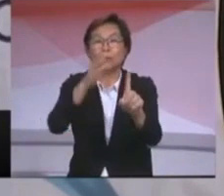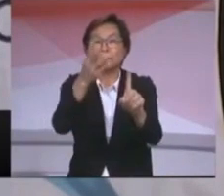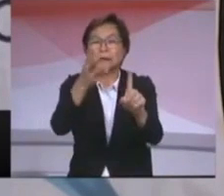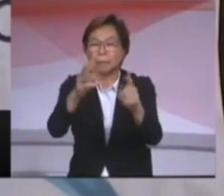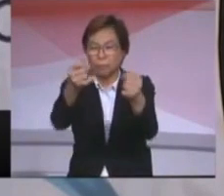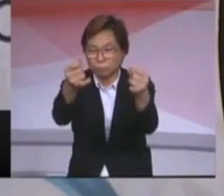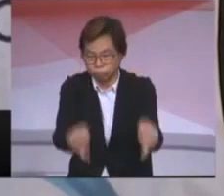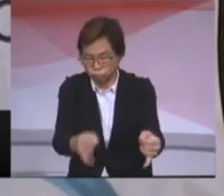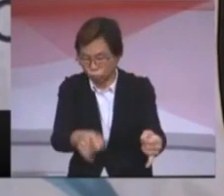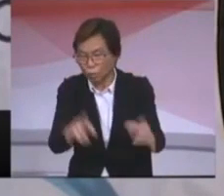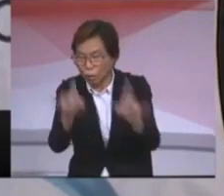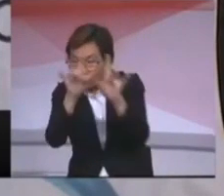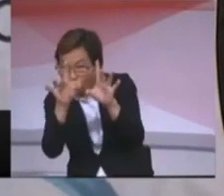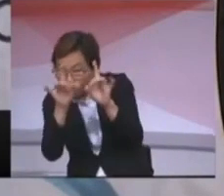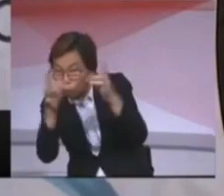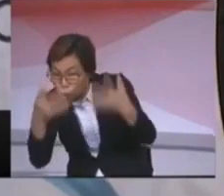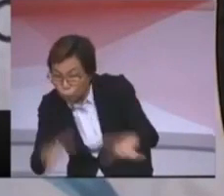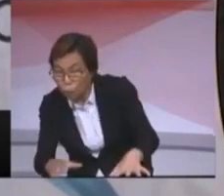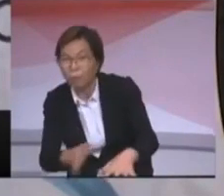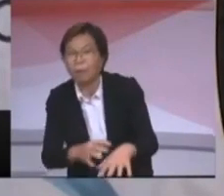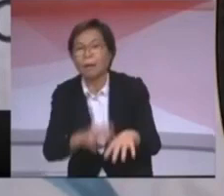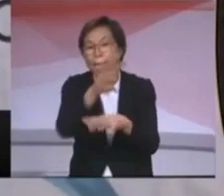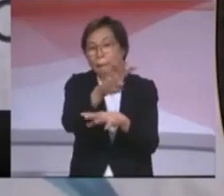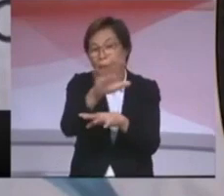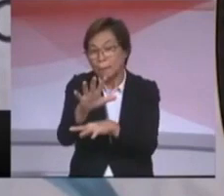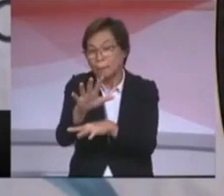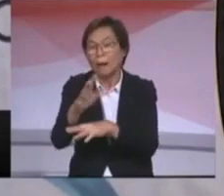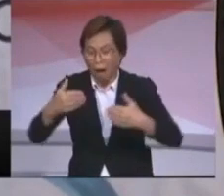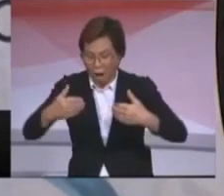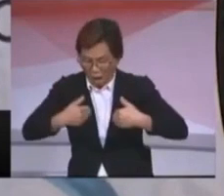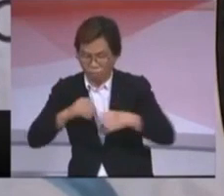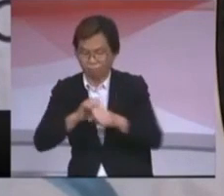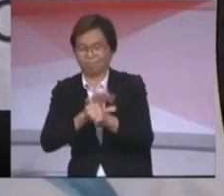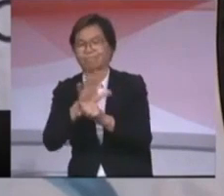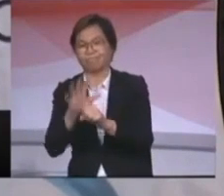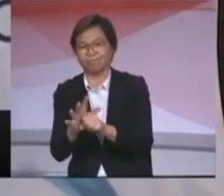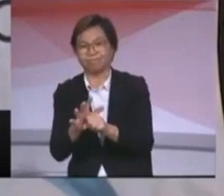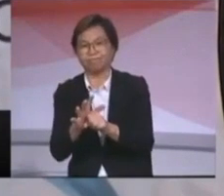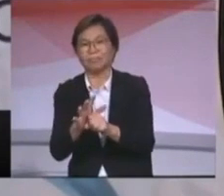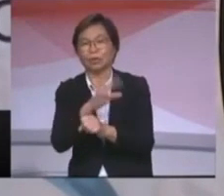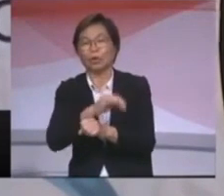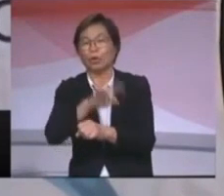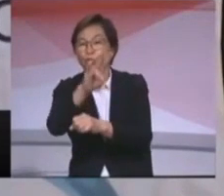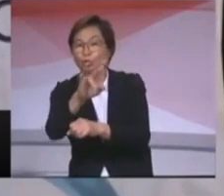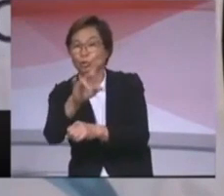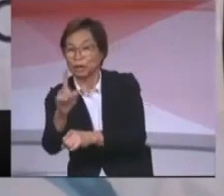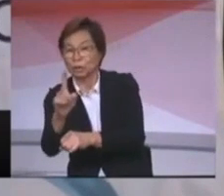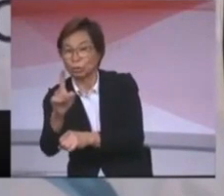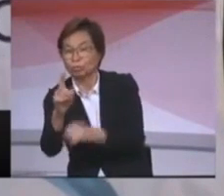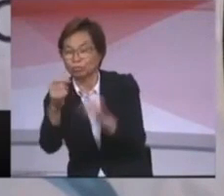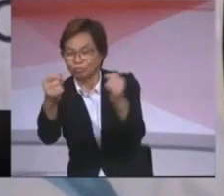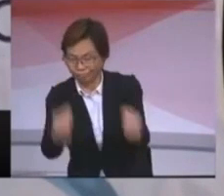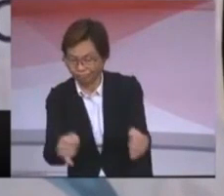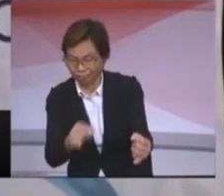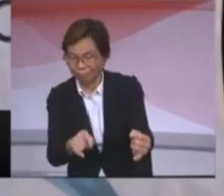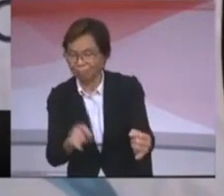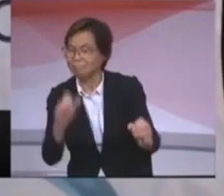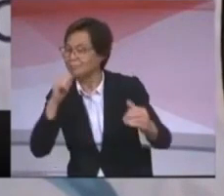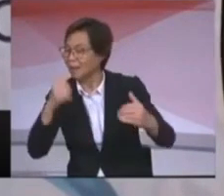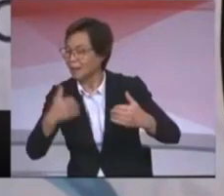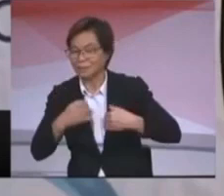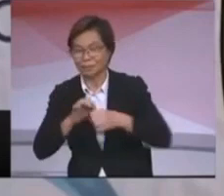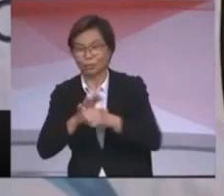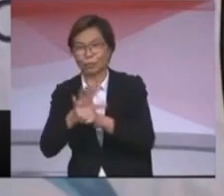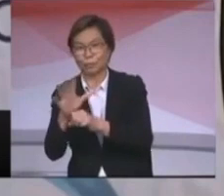116 individu telah disaring, di mana 45 dikesan positif COVID-19 dan 71 individu dikesan negatif.